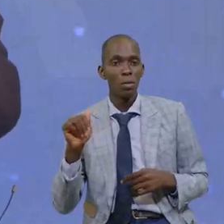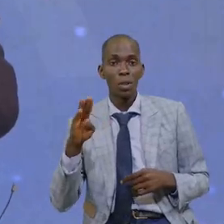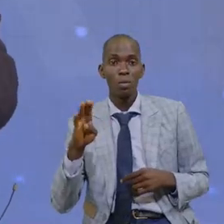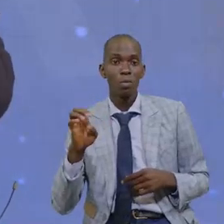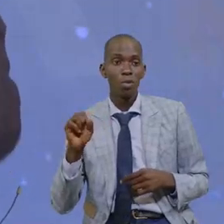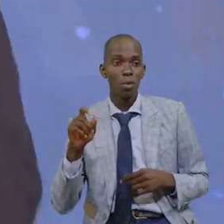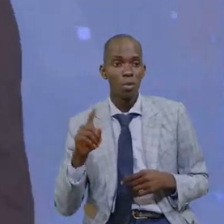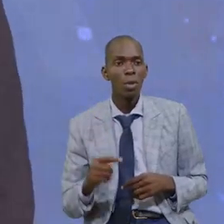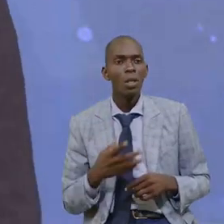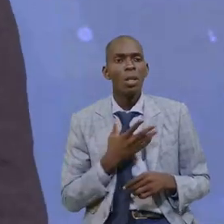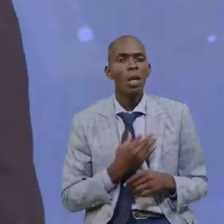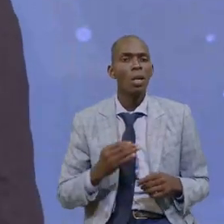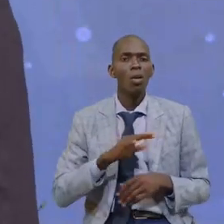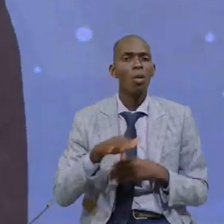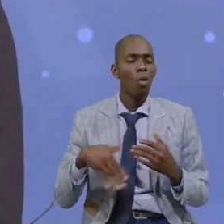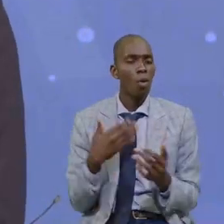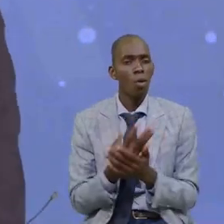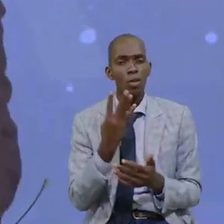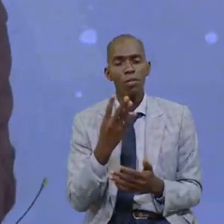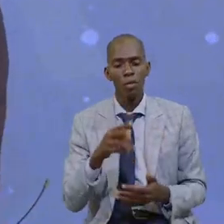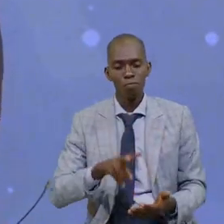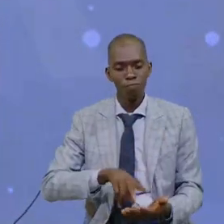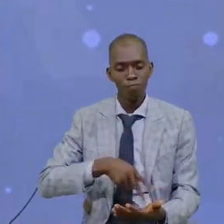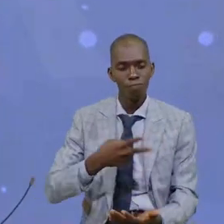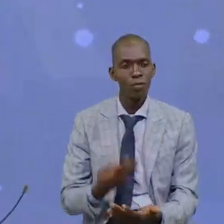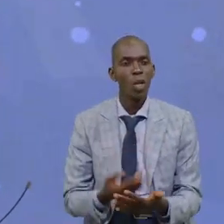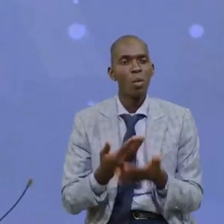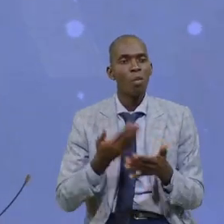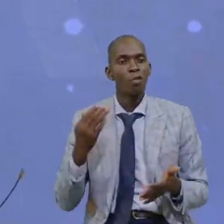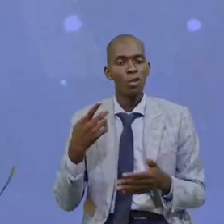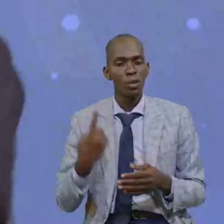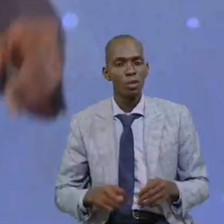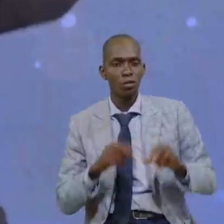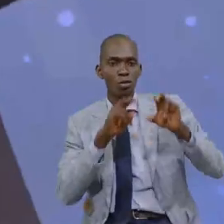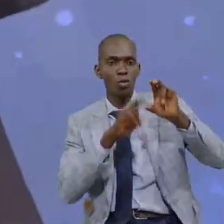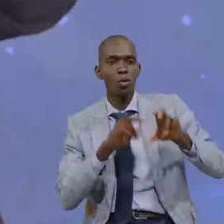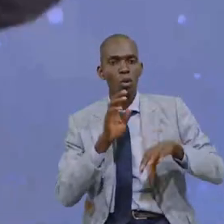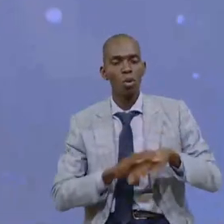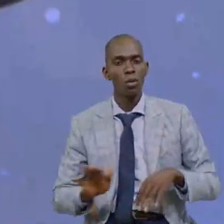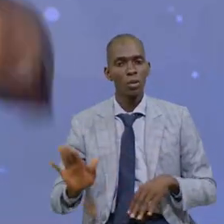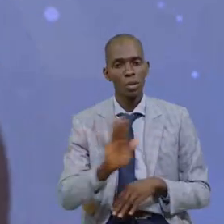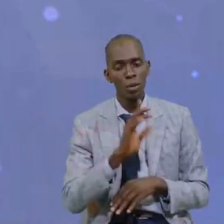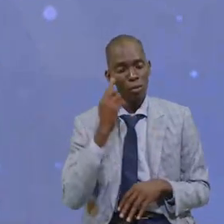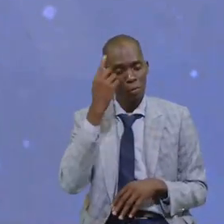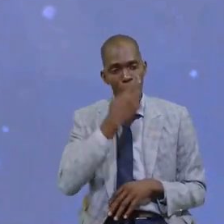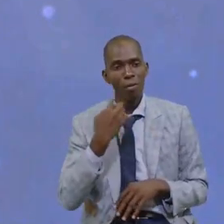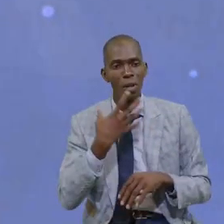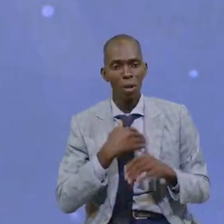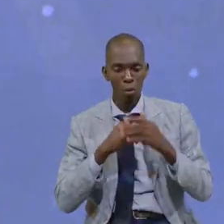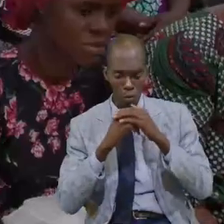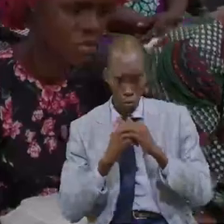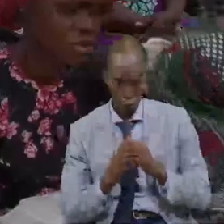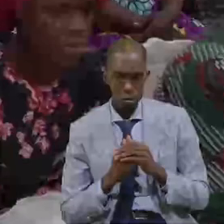Et ils se prosternèrent sur leur visage, sur leur face devant le trône, et ils adorèrent